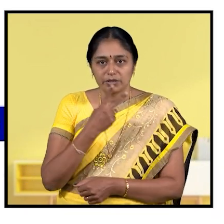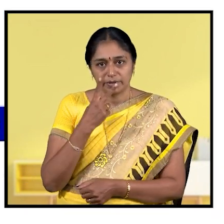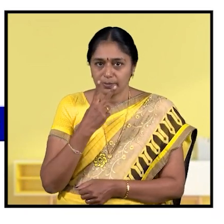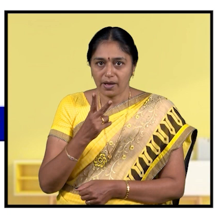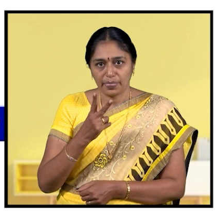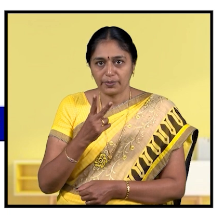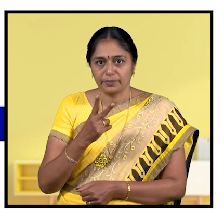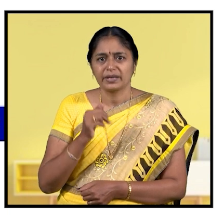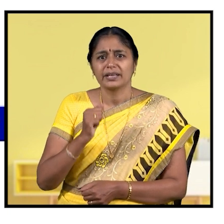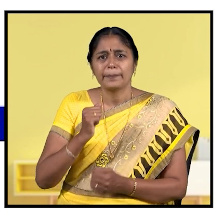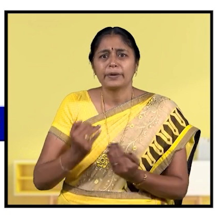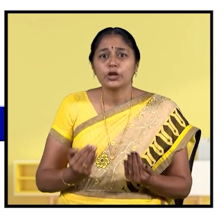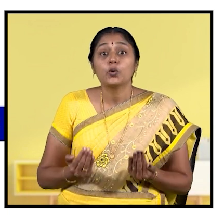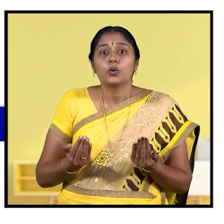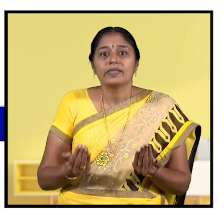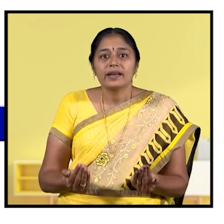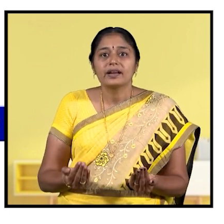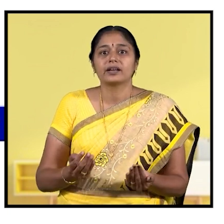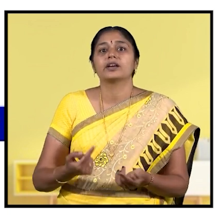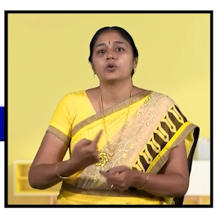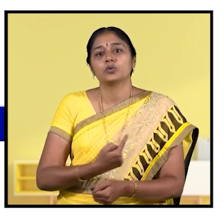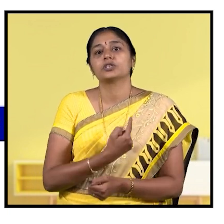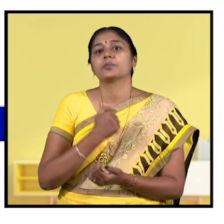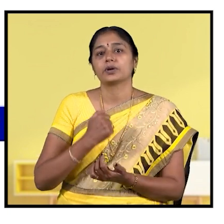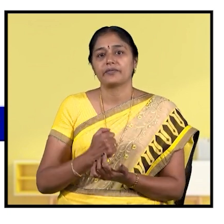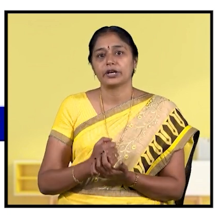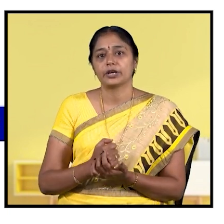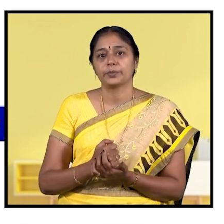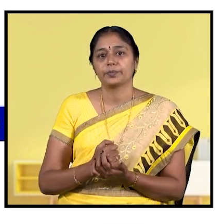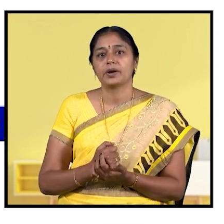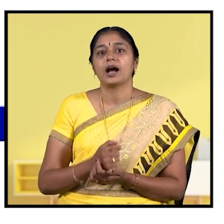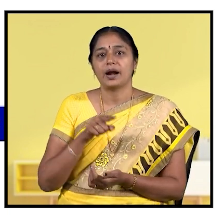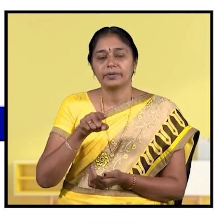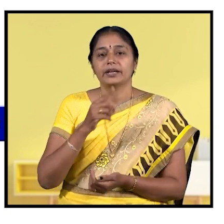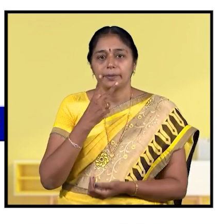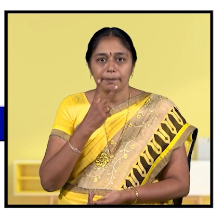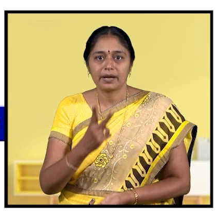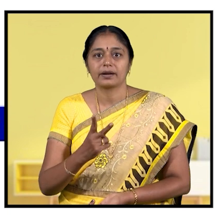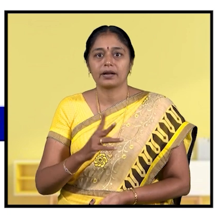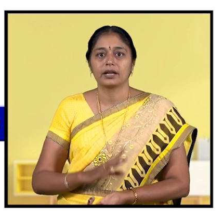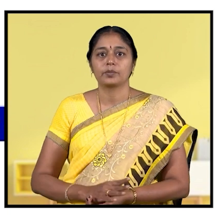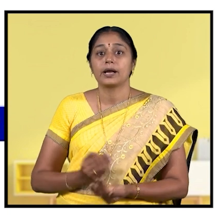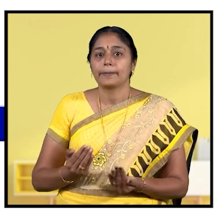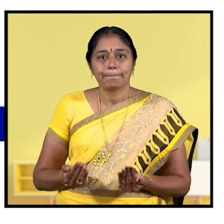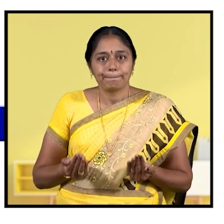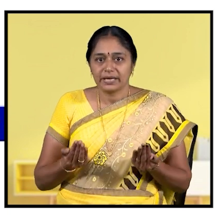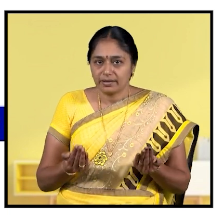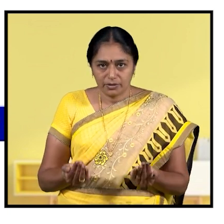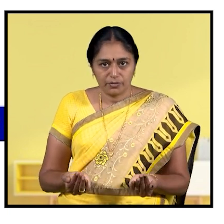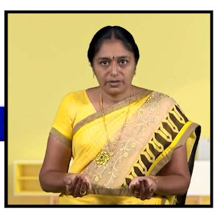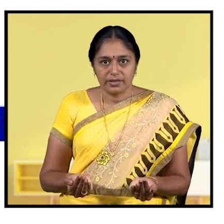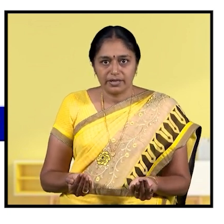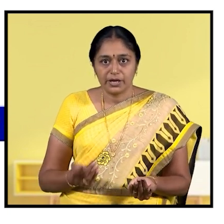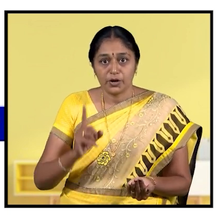தடுப்பூசியை வந்து குழந்தைகளுக்கு எப்படி போடுறது? இப்போ நீயும் குழந்தைகளேருந்து வளர்ந்துருக்கிற இல்லையா, எந்த காலகட்டத்தில் தடுப்பூசிகள் போடப்படுது அப்படின்னு தெரிஞ்சுக்கிட்டா, ஒரு பிறந்த குழந்தை இருக்கு இல்லையா,